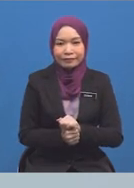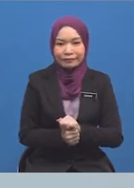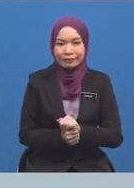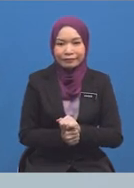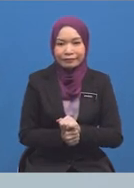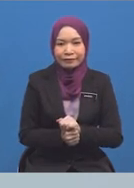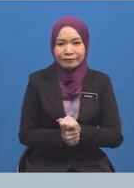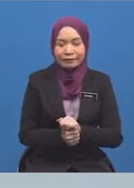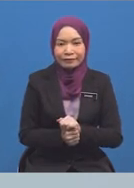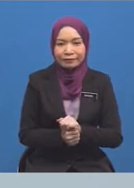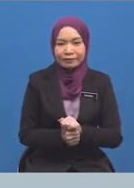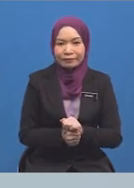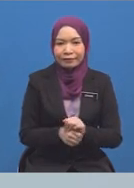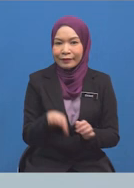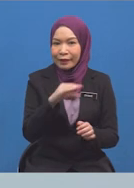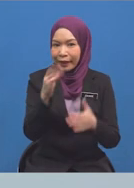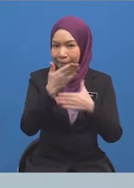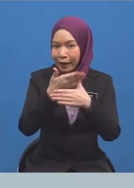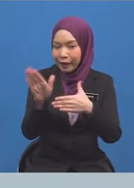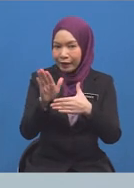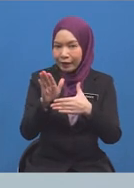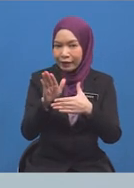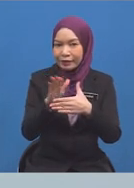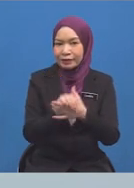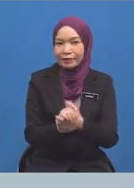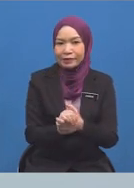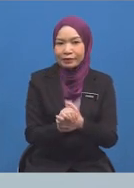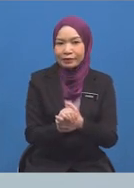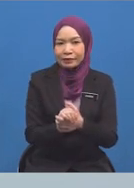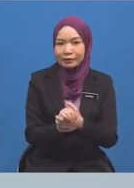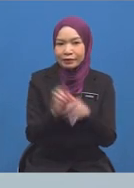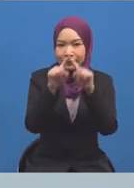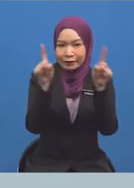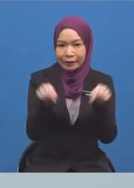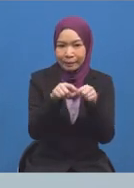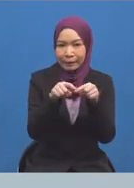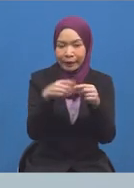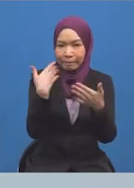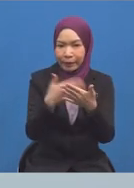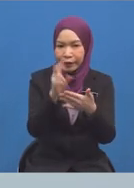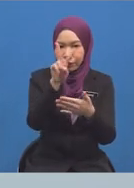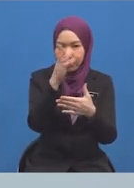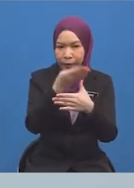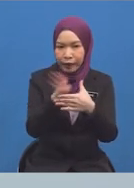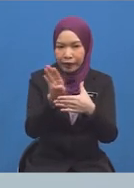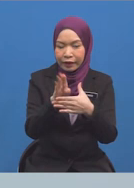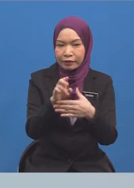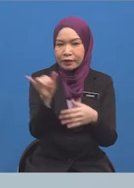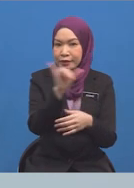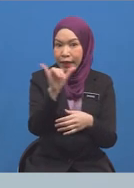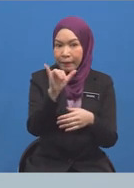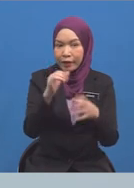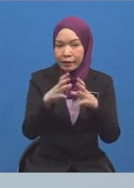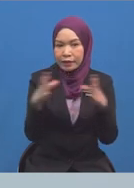kemudian hidup bahagia segiempat tadi kepada dua bahagian sama besar